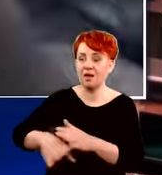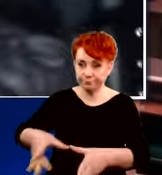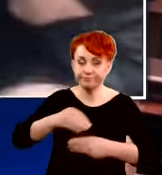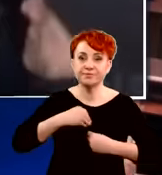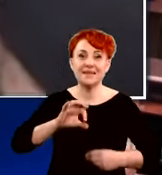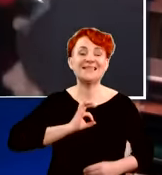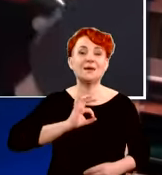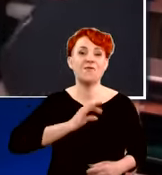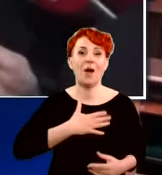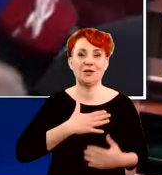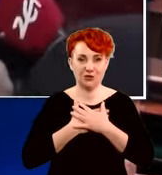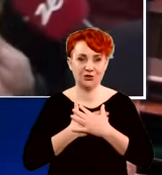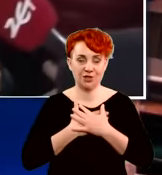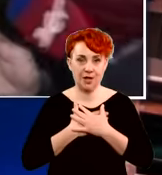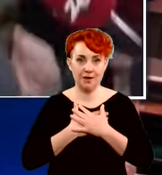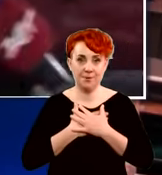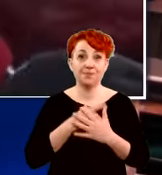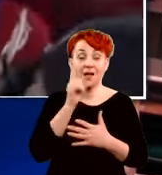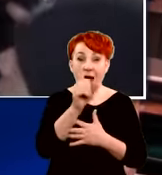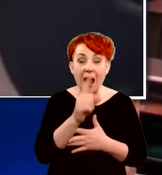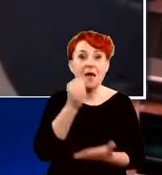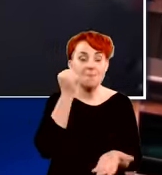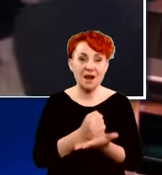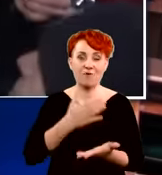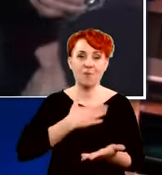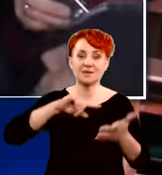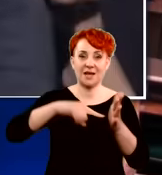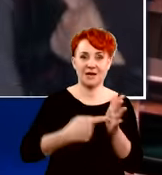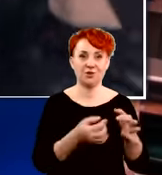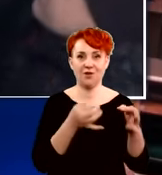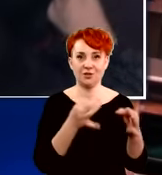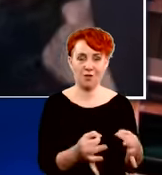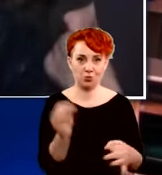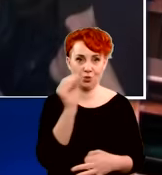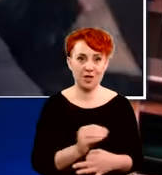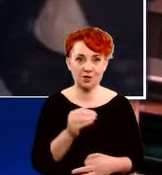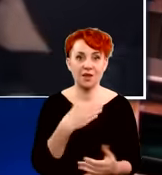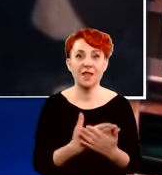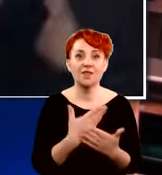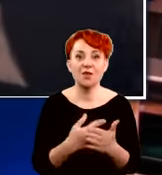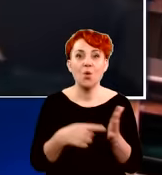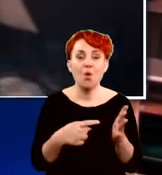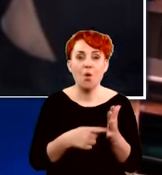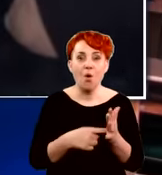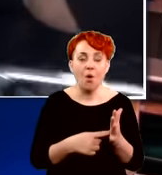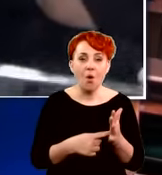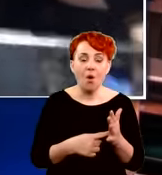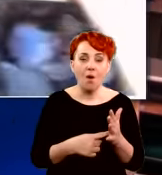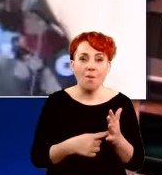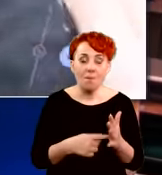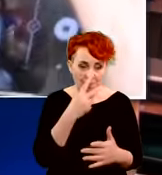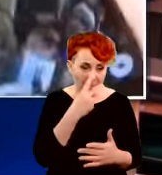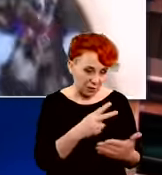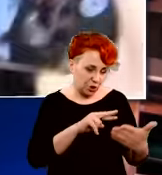ale prawo zobowiązuje nas jeszcze zarejestrować ten samochód. I tutaj komunikacji jedynie stwierdza w dowodzie rejestracyjnym, że